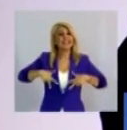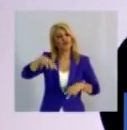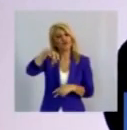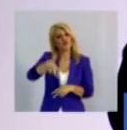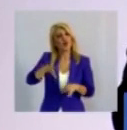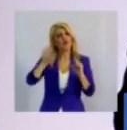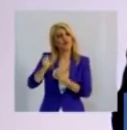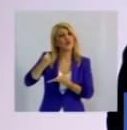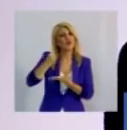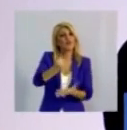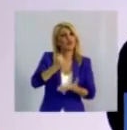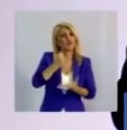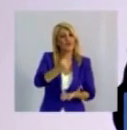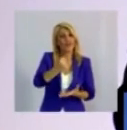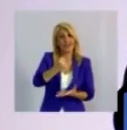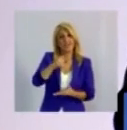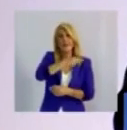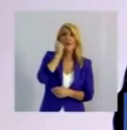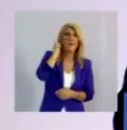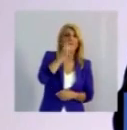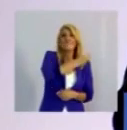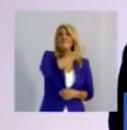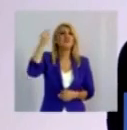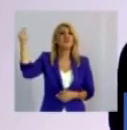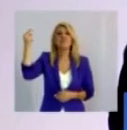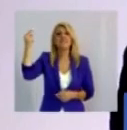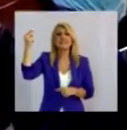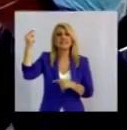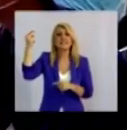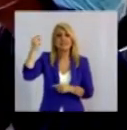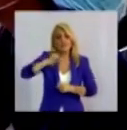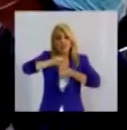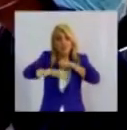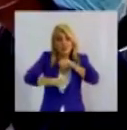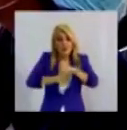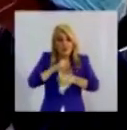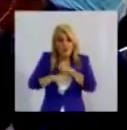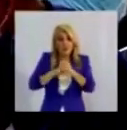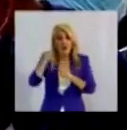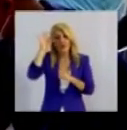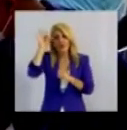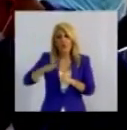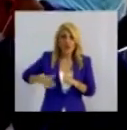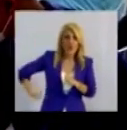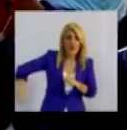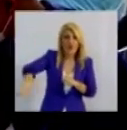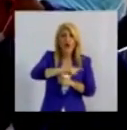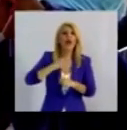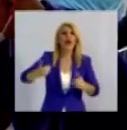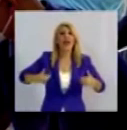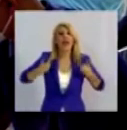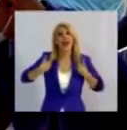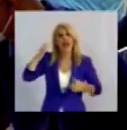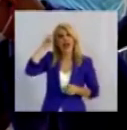λέγεται προσπάθεια για να τα νέα παιδιά να μπορέσουν να κατοξιώσουν τα όνειρά τους και να επιτύχουν